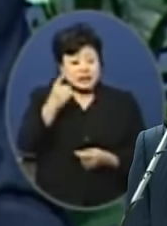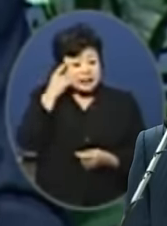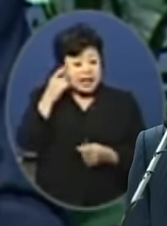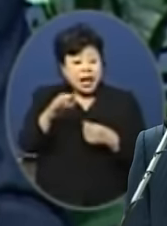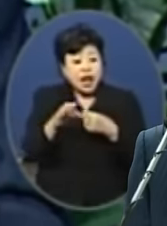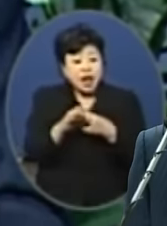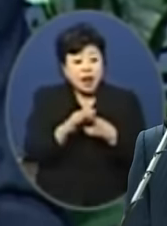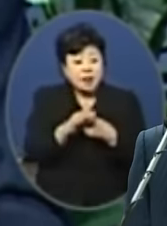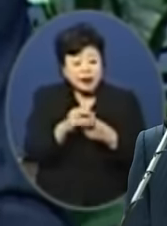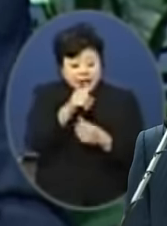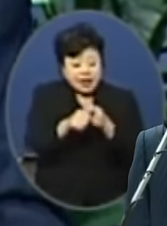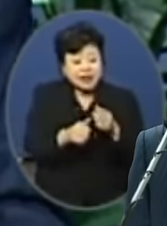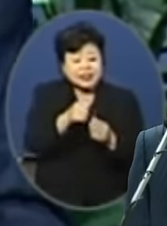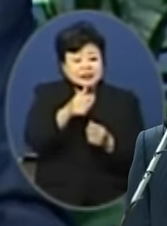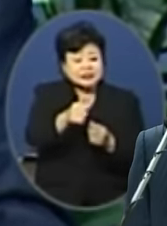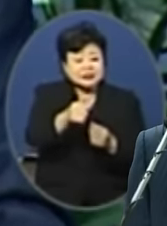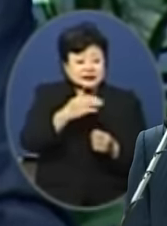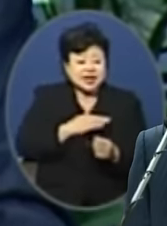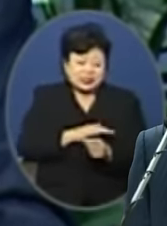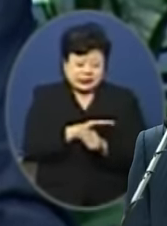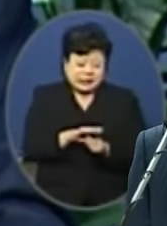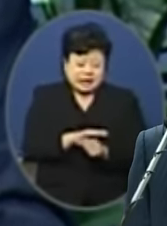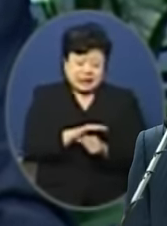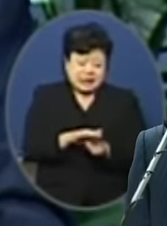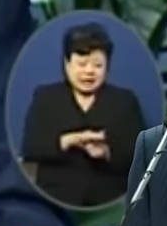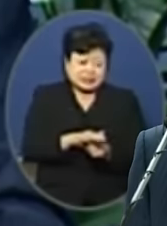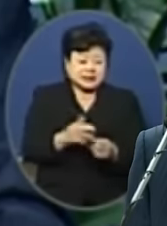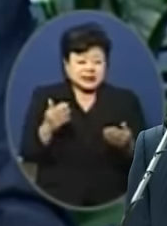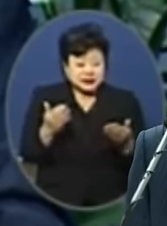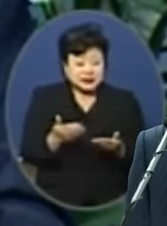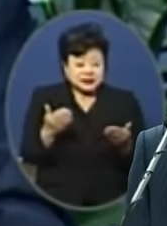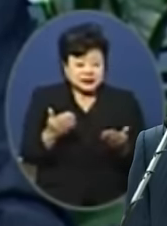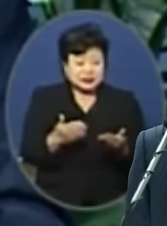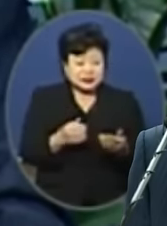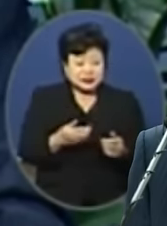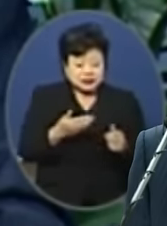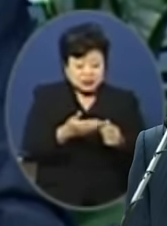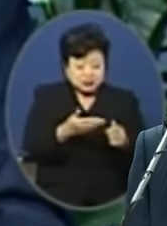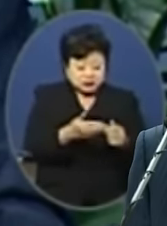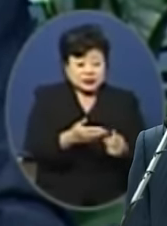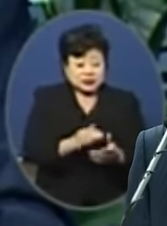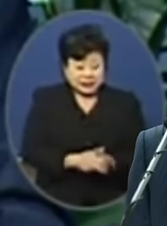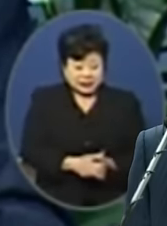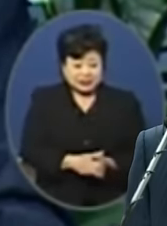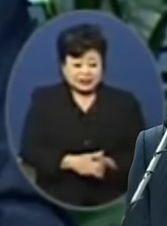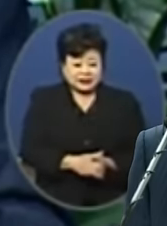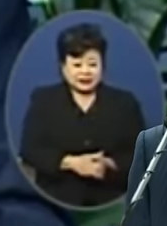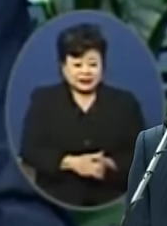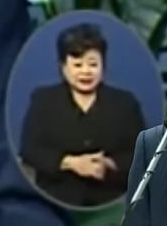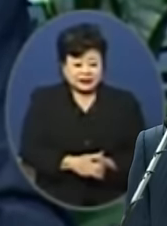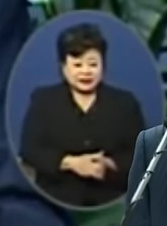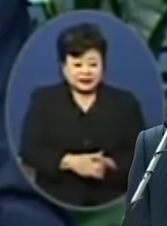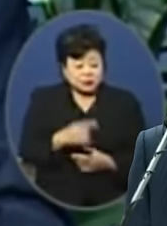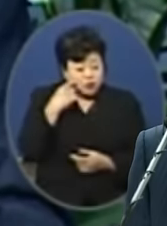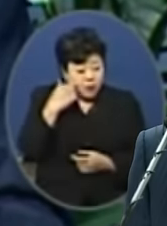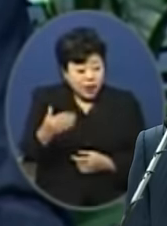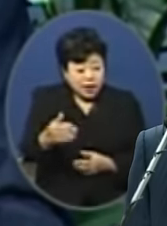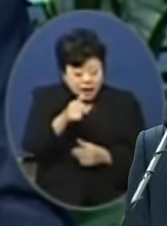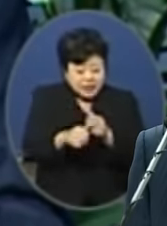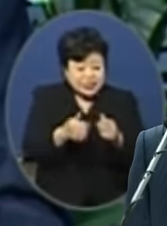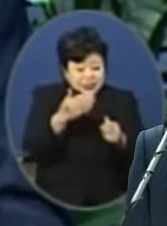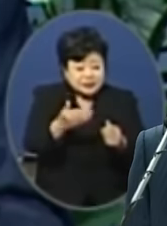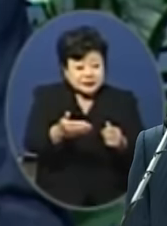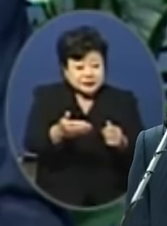생각하면 그 다음 그 하나님이 나를 사랑해서 그 일을 해 주실 것이냐 그걸 따져봅니다. 그럼